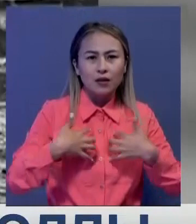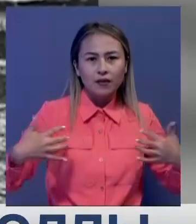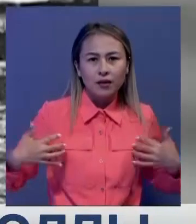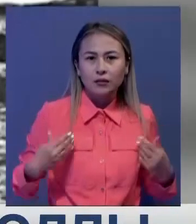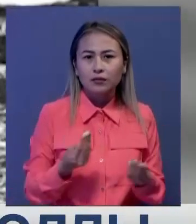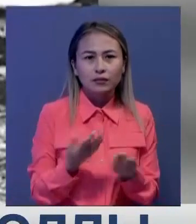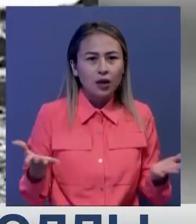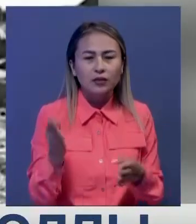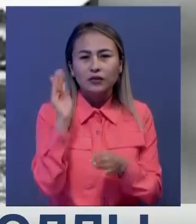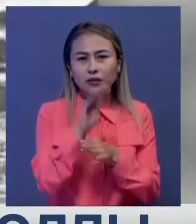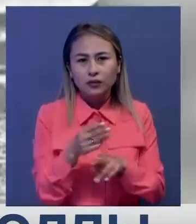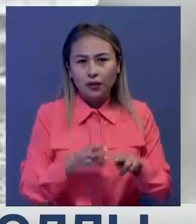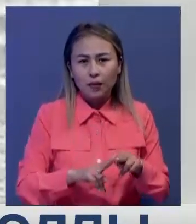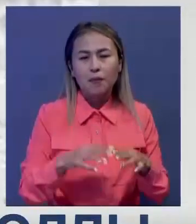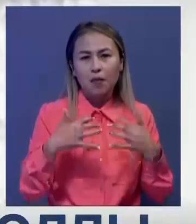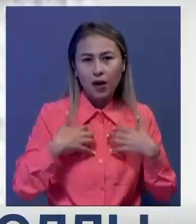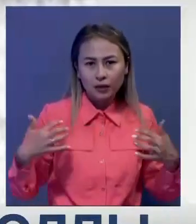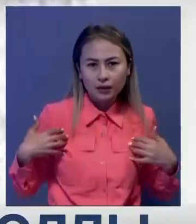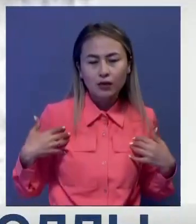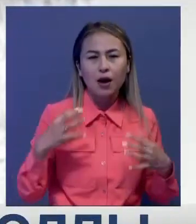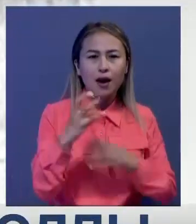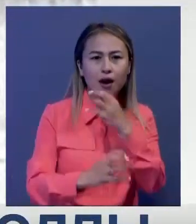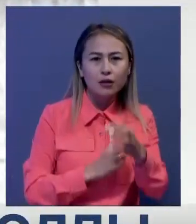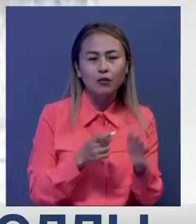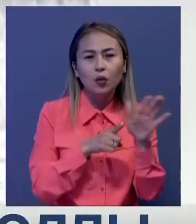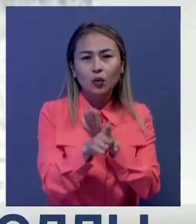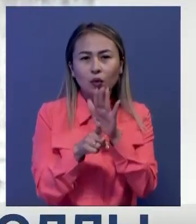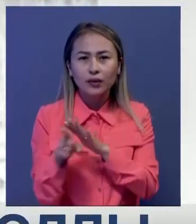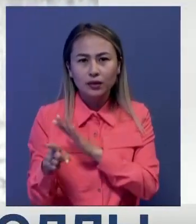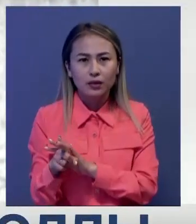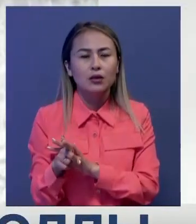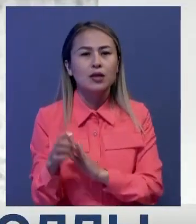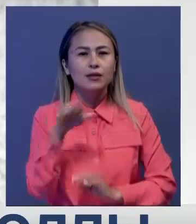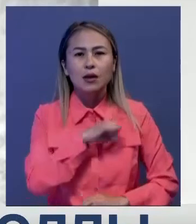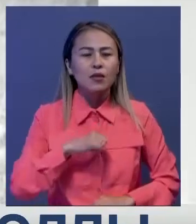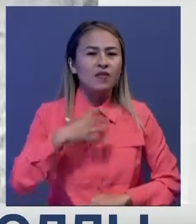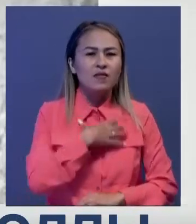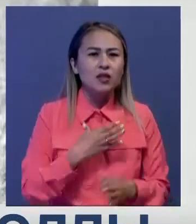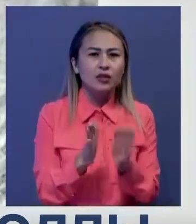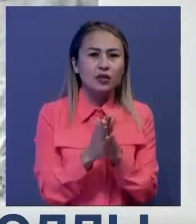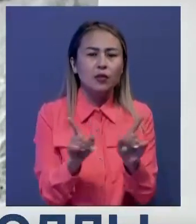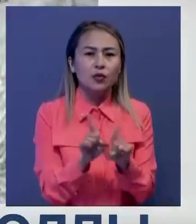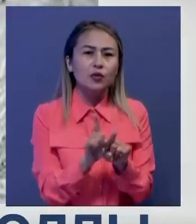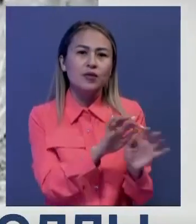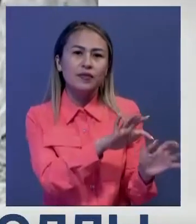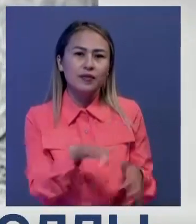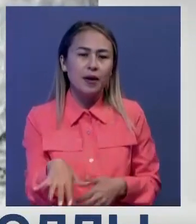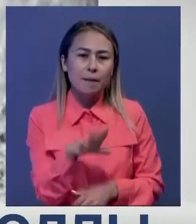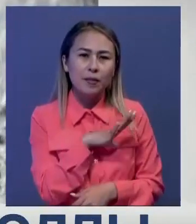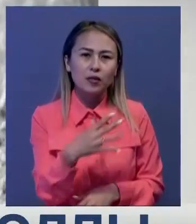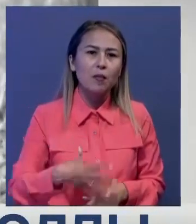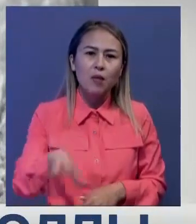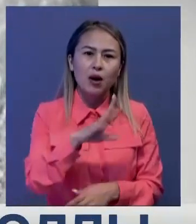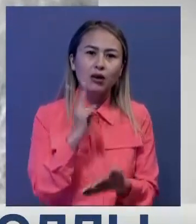қалды. Қандықолдар малды ғана емес, әлем қуғандардың қолындағы құнды деген кітаптарын да тартып алып отырған. Оның